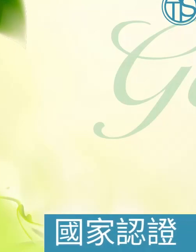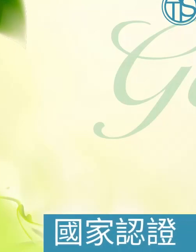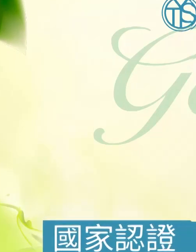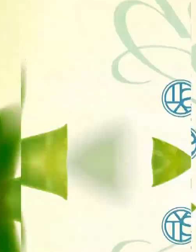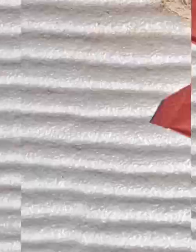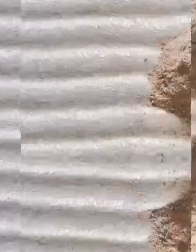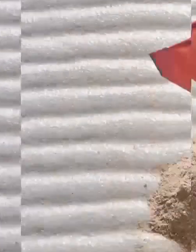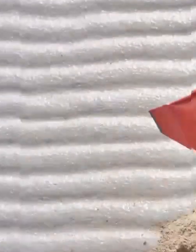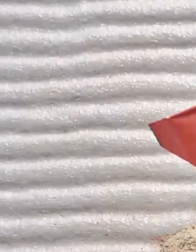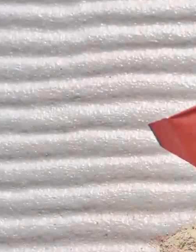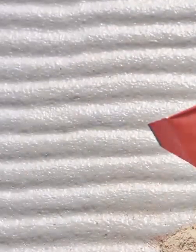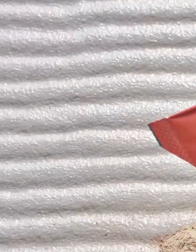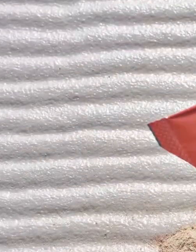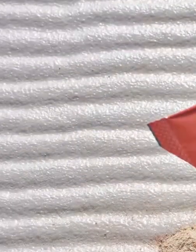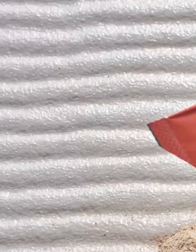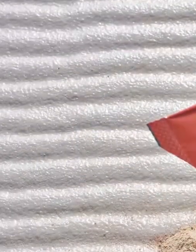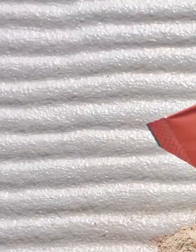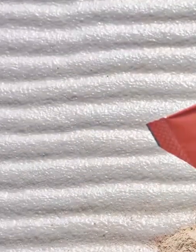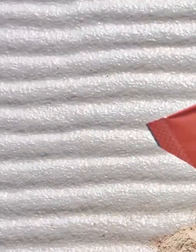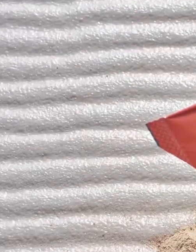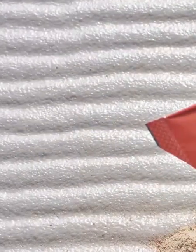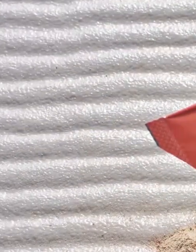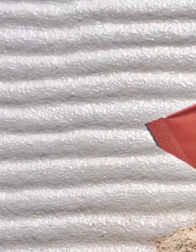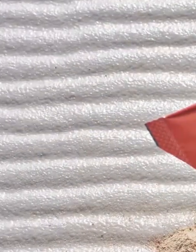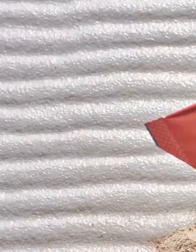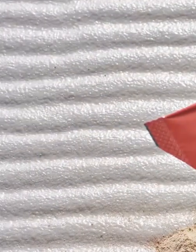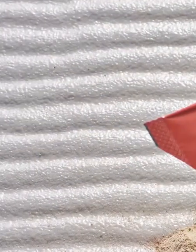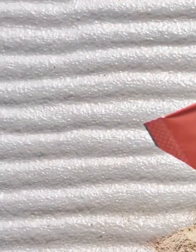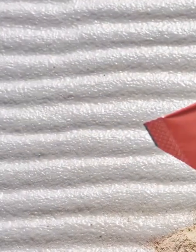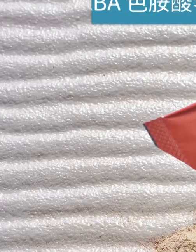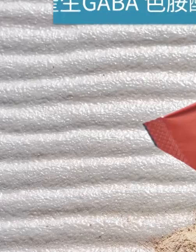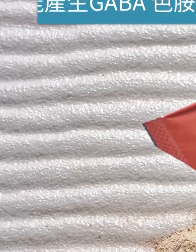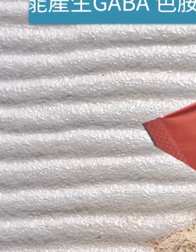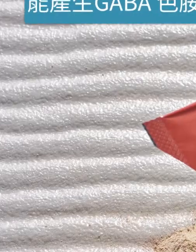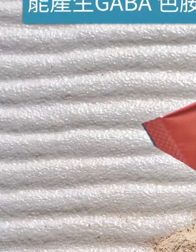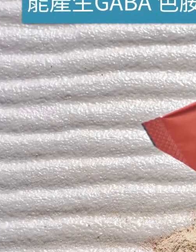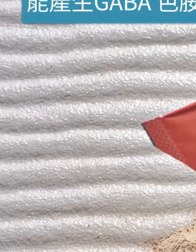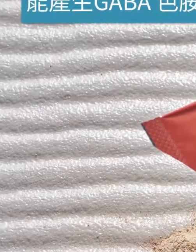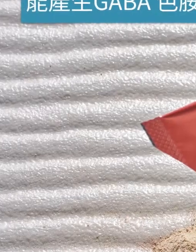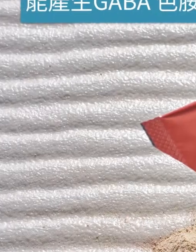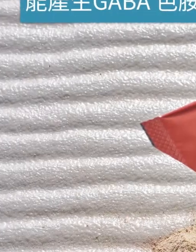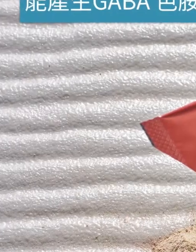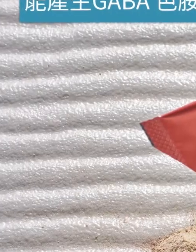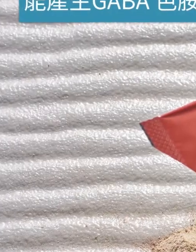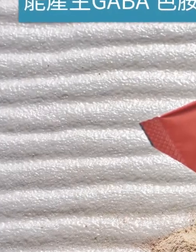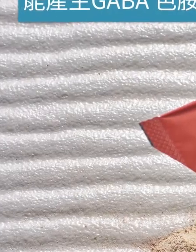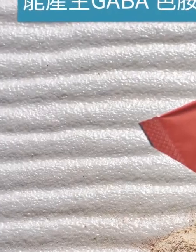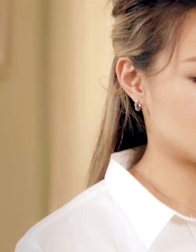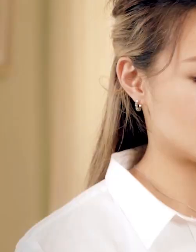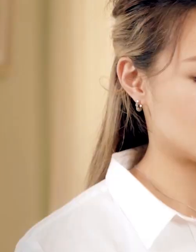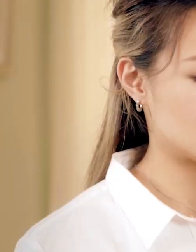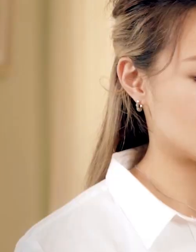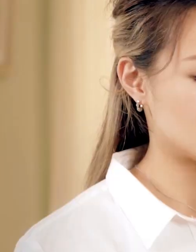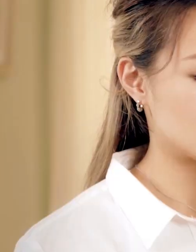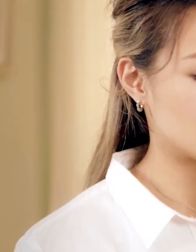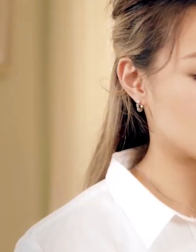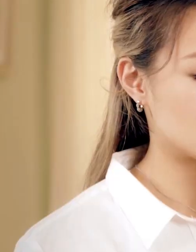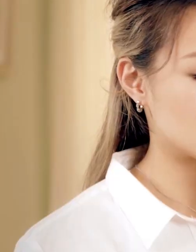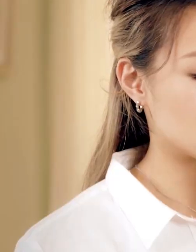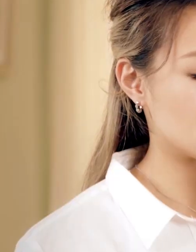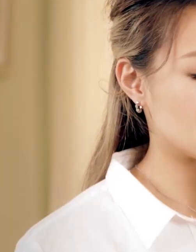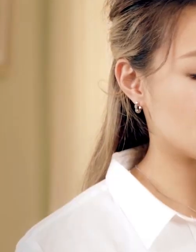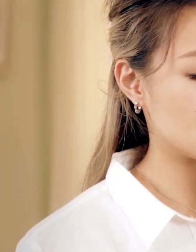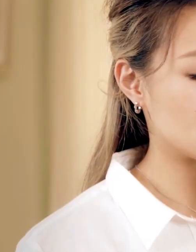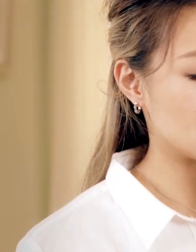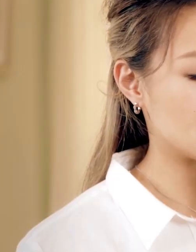斐尔益生菌，含七种有身份证的专利活菌，能产生伽马、色氨酸等助眠因子，难怪吃了更